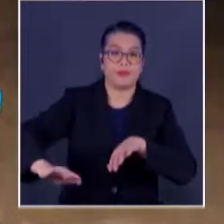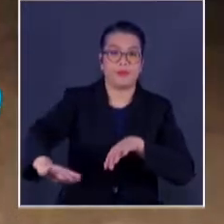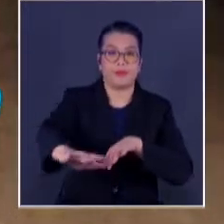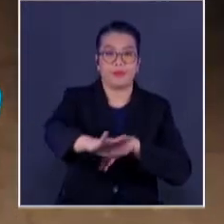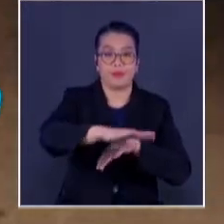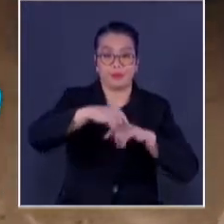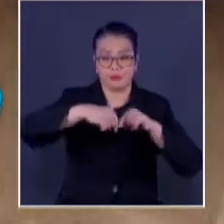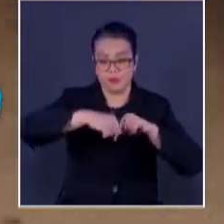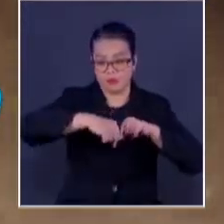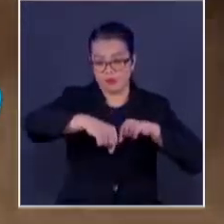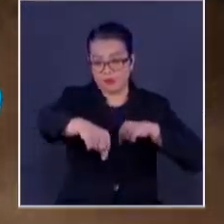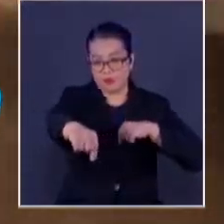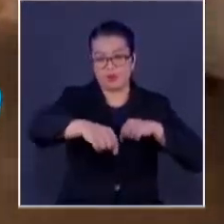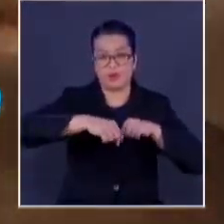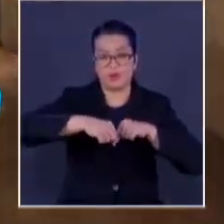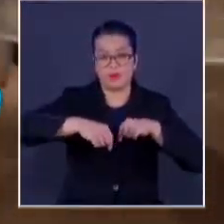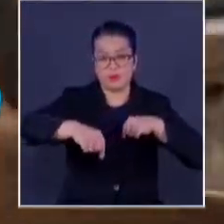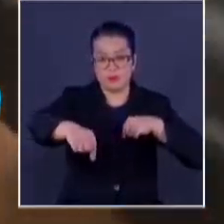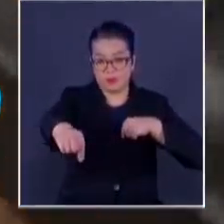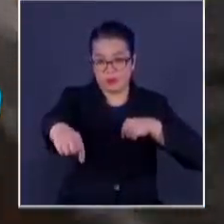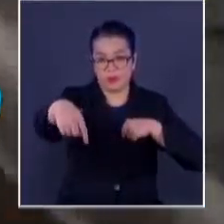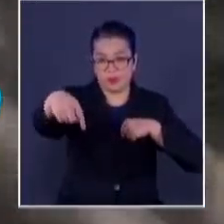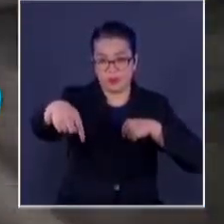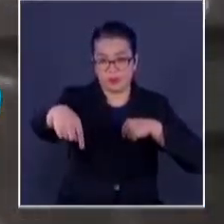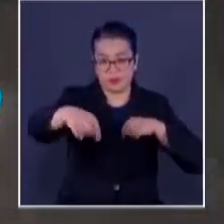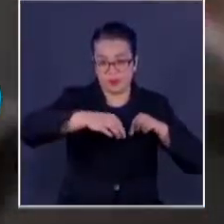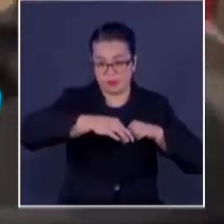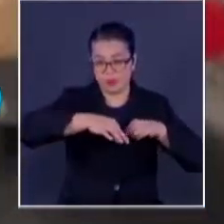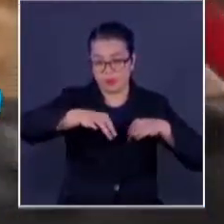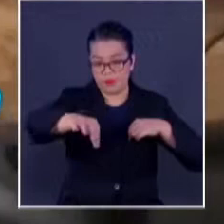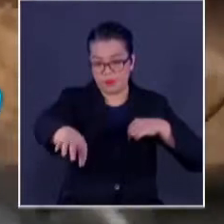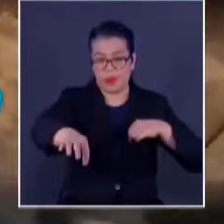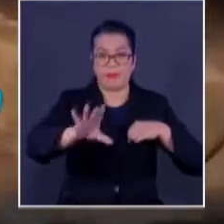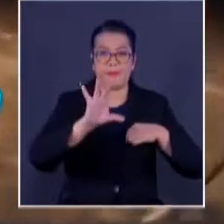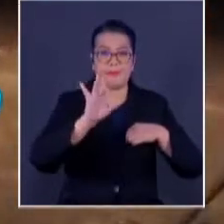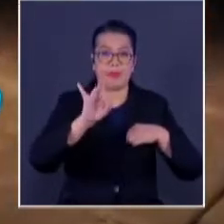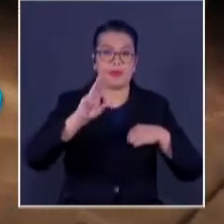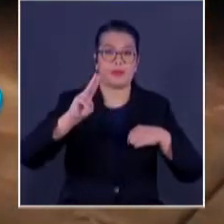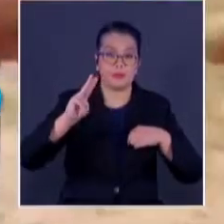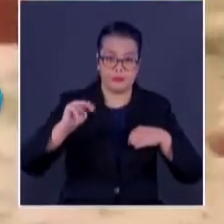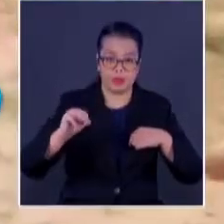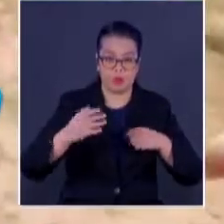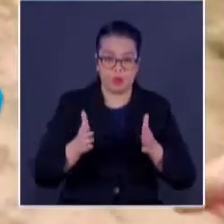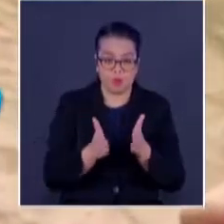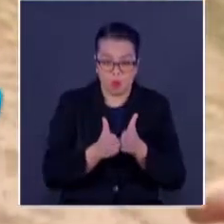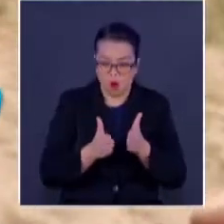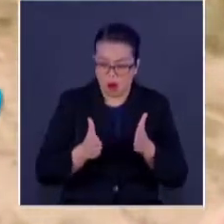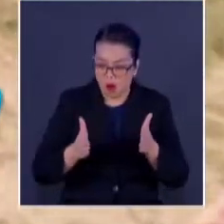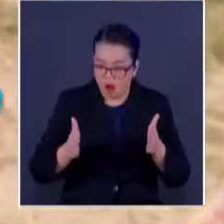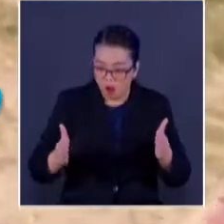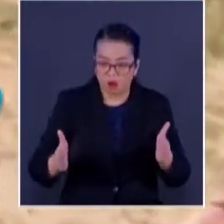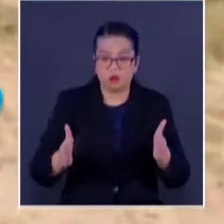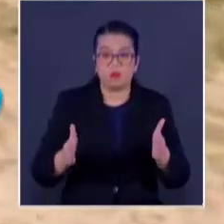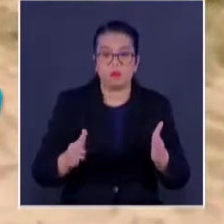องวัดนะคะจากฝั่งเนี่ยแล้วยาวไปจนถึงจุดที่น้องปอนเขาเสียชีวิต8เมตรนะคะมันกว้างมากๆแล้วก็ยาวมากๆเลยนะ